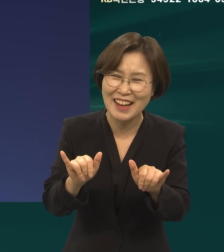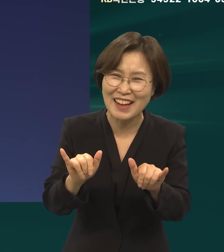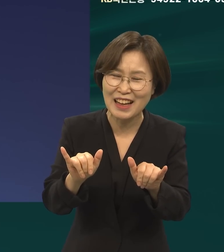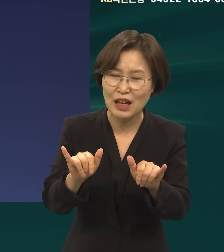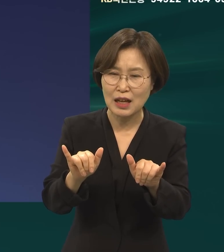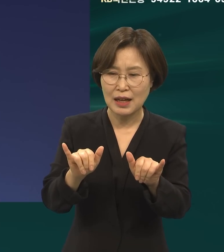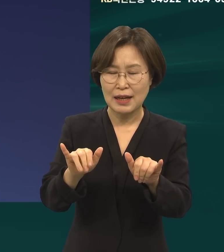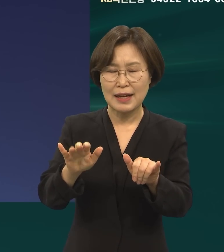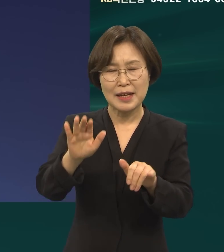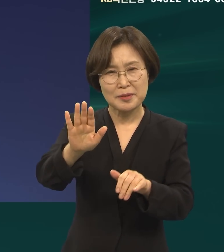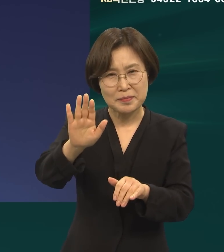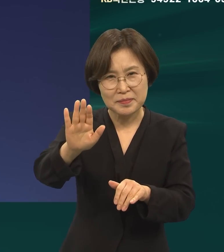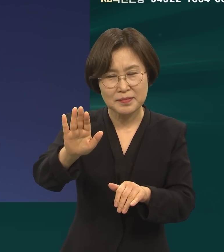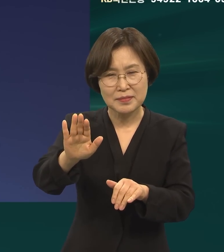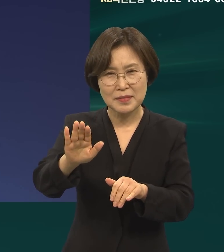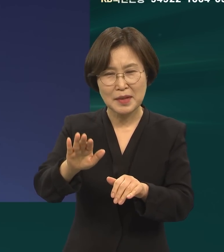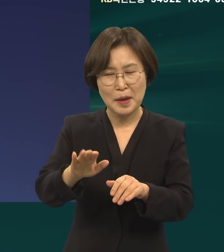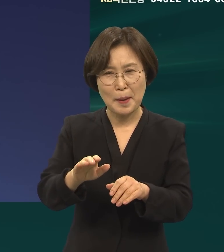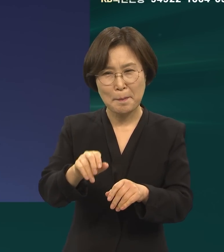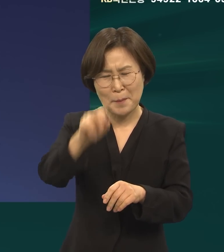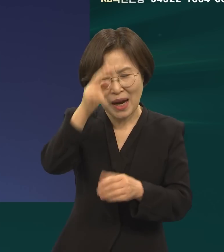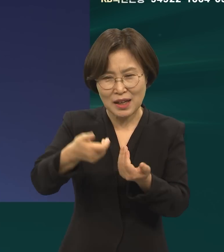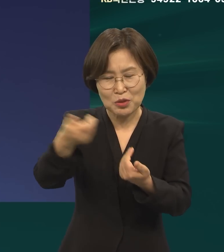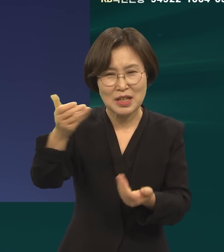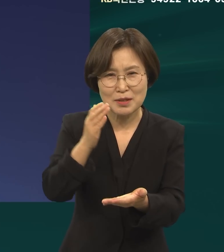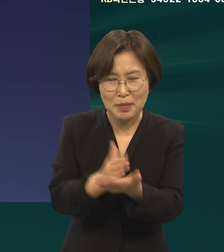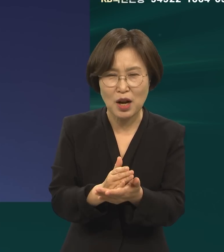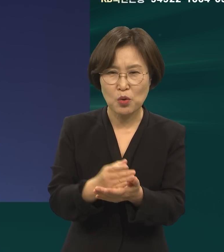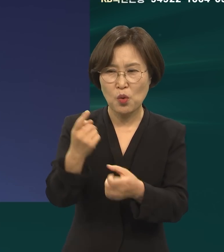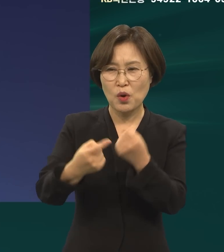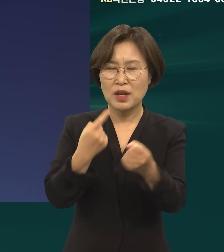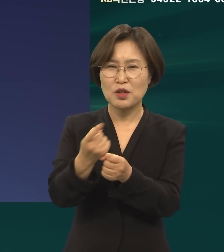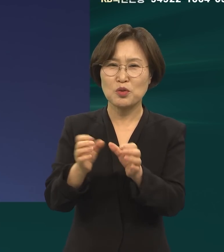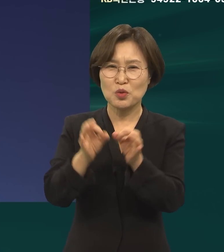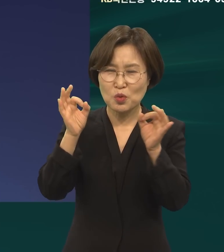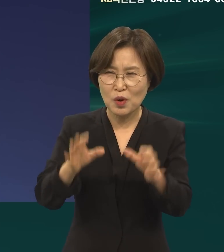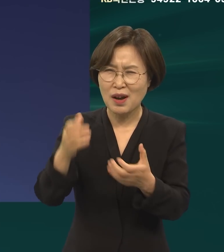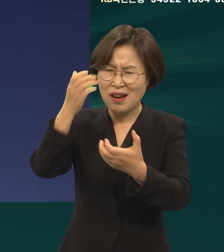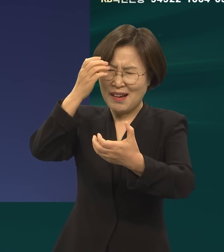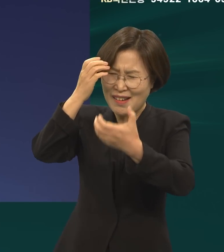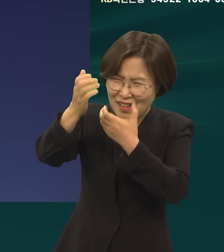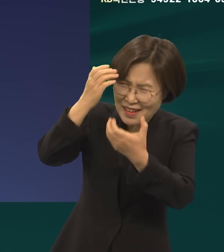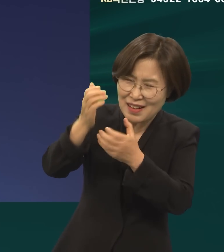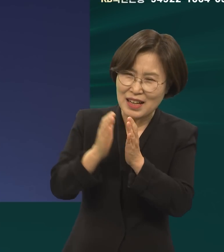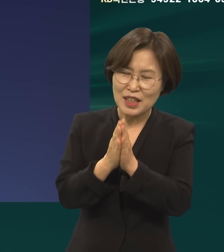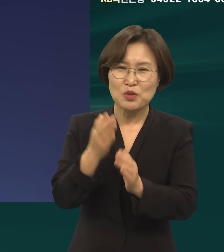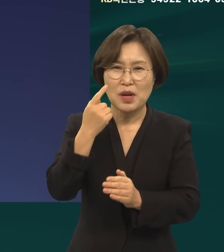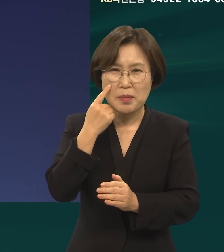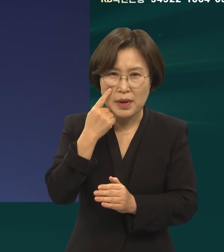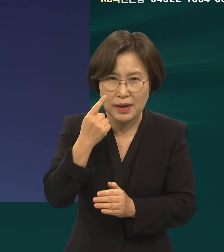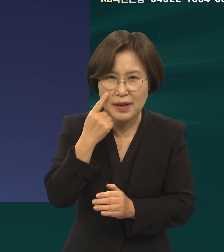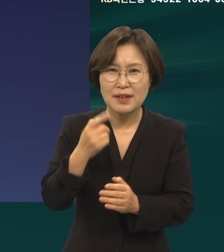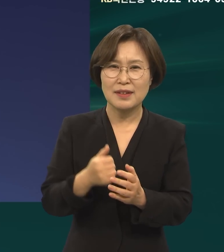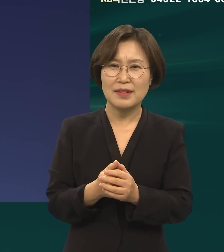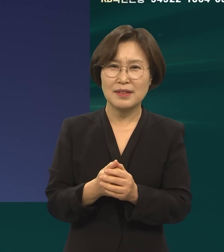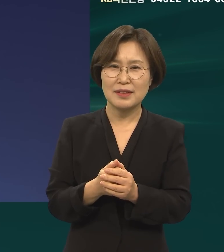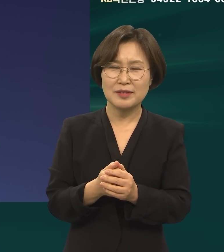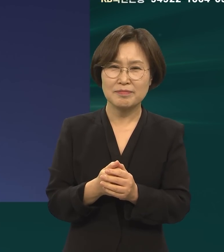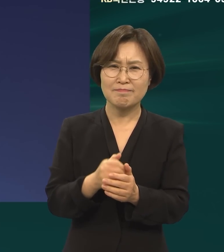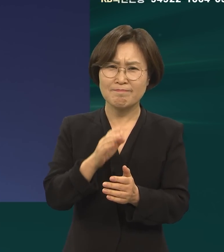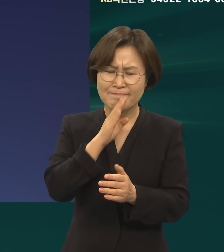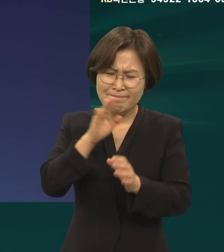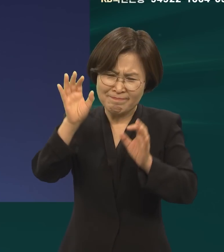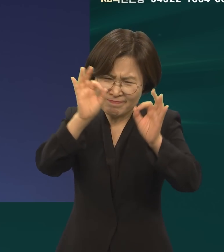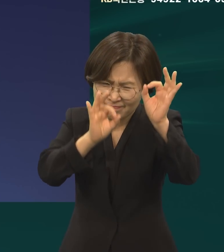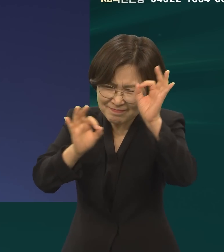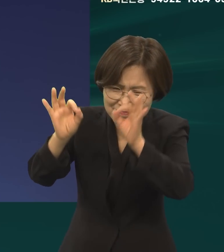말고 1년 동안만 미친 듯이 기도해봐라 주님께. 그럼 반드시 만난다. 전심으로 찾고